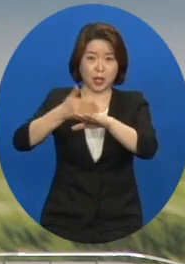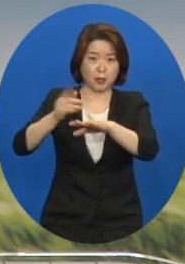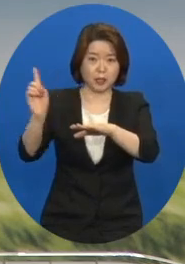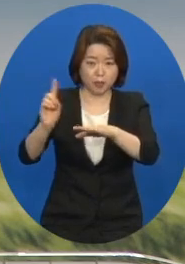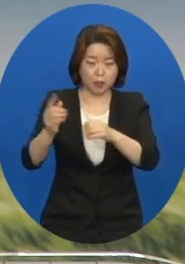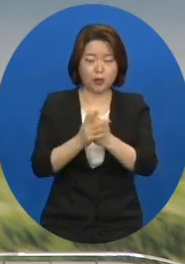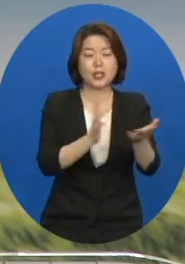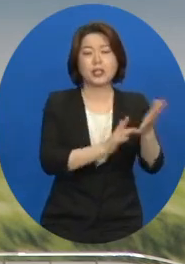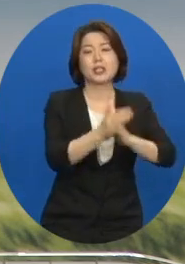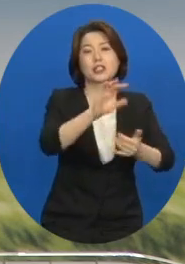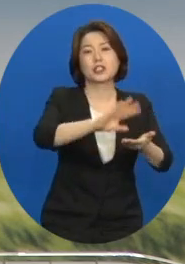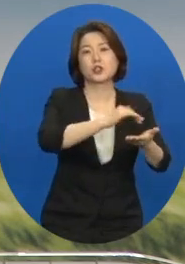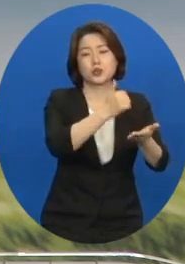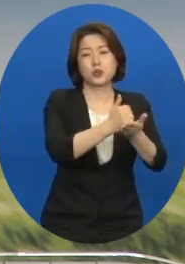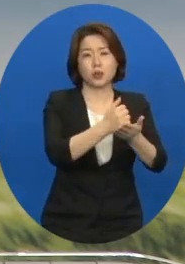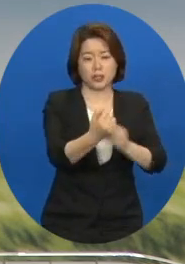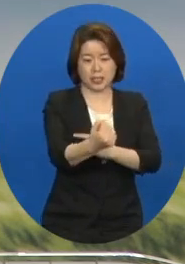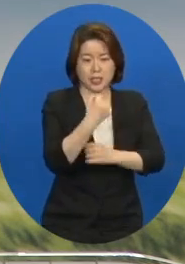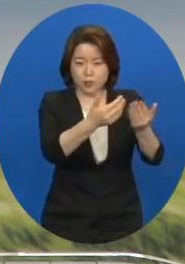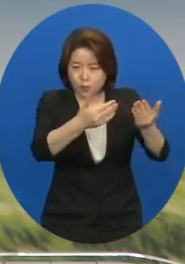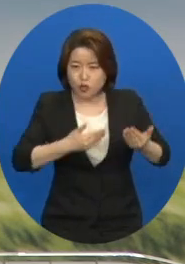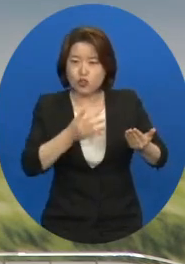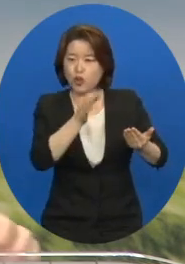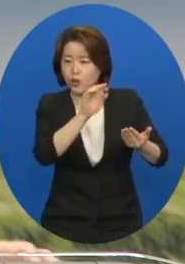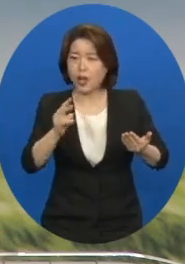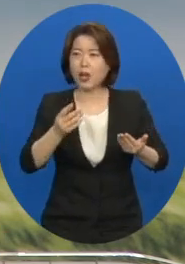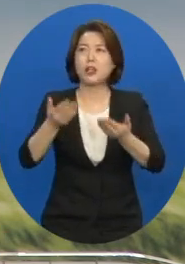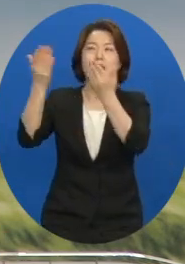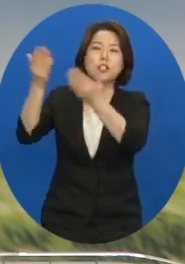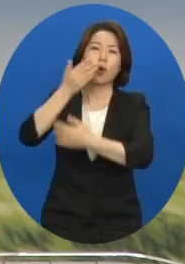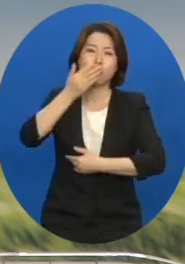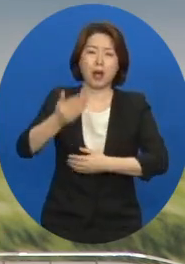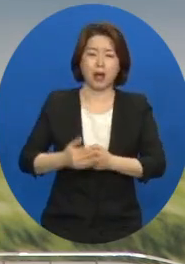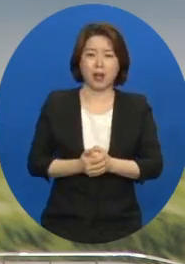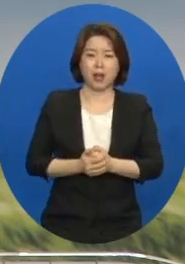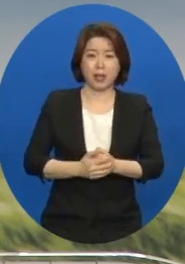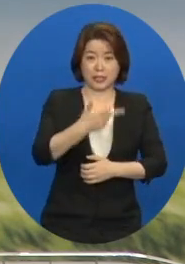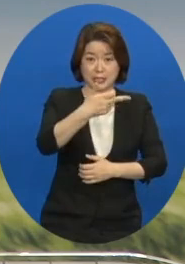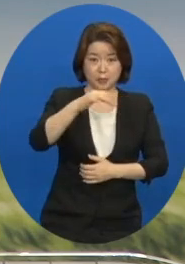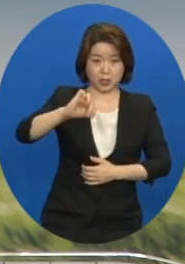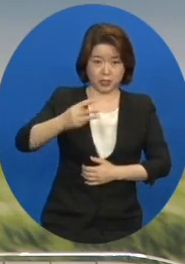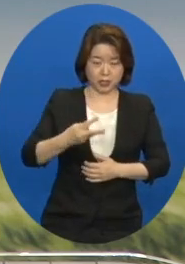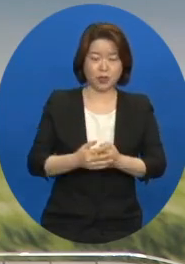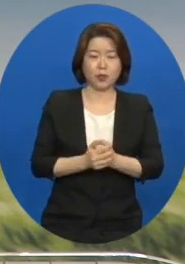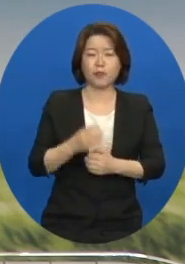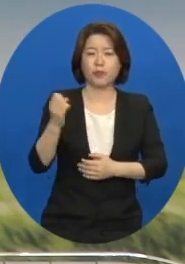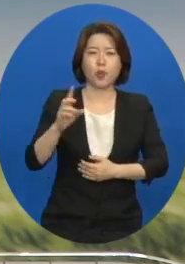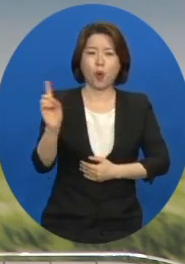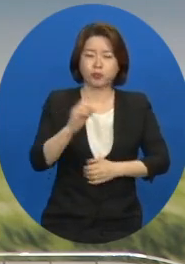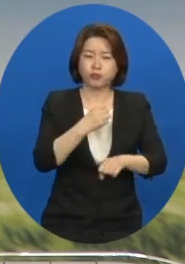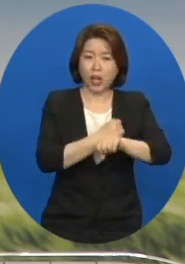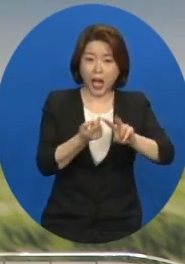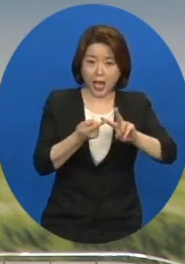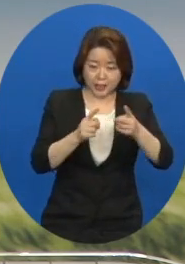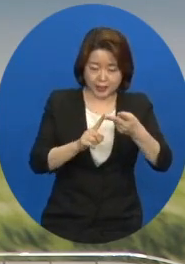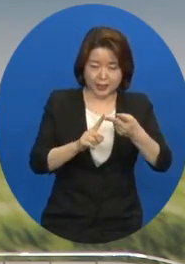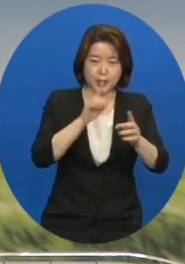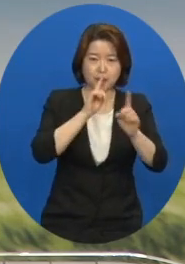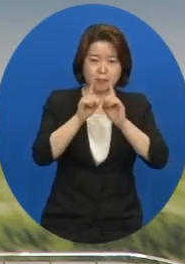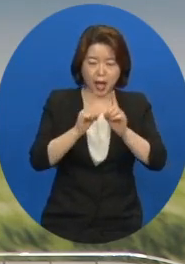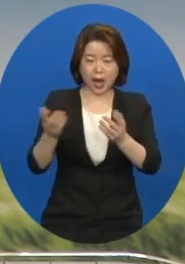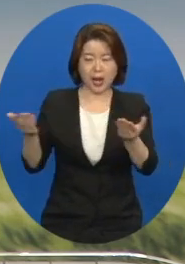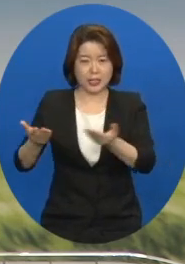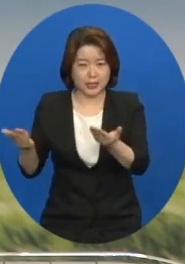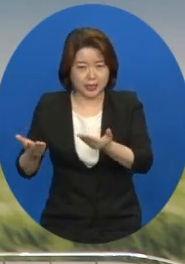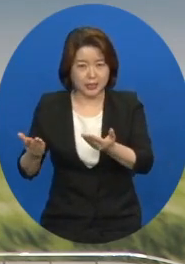예수 그리스도께서 힘을 주셔야 되는 거예요. 17절 말씀에 또 무엇을 하든지 말에나